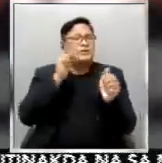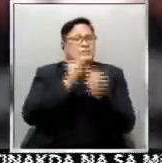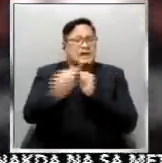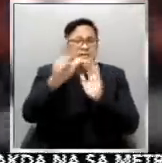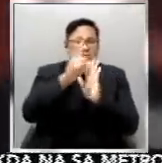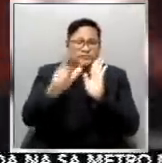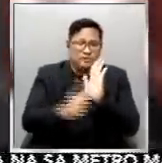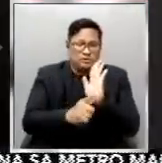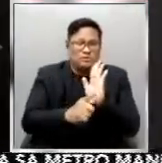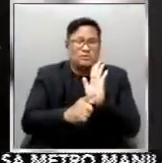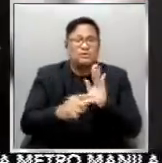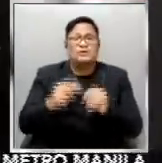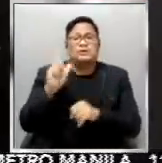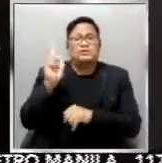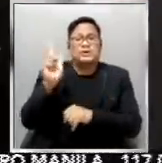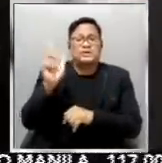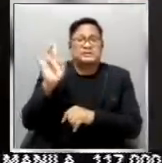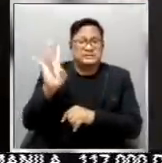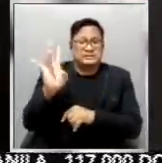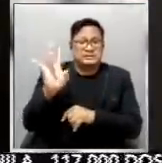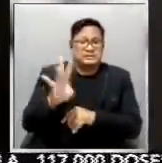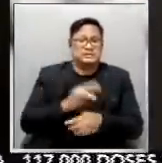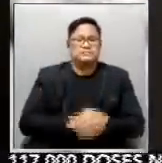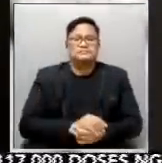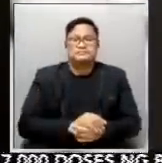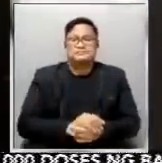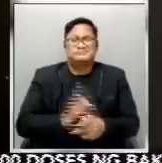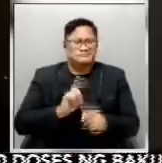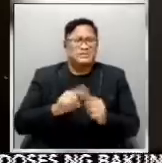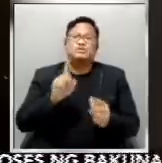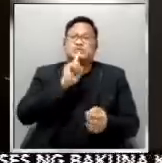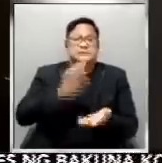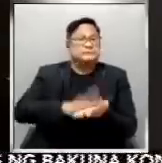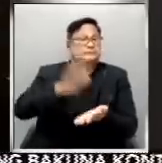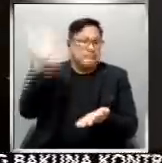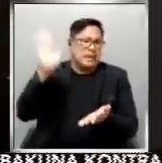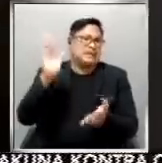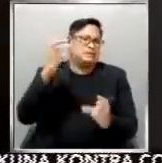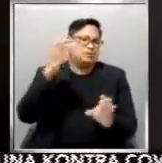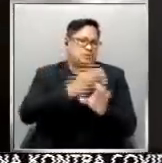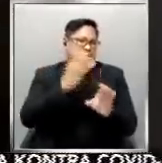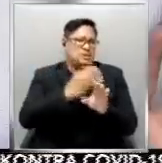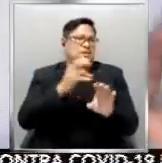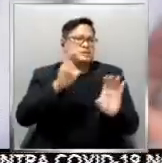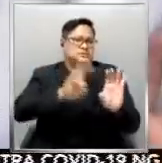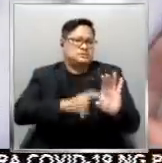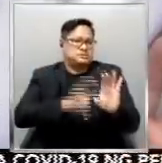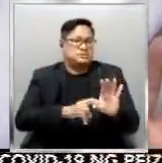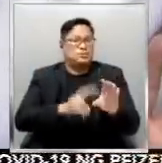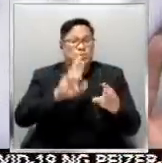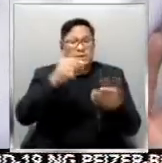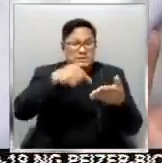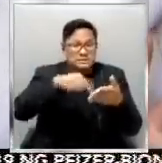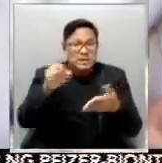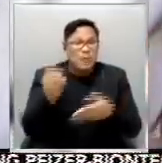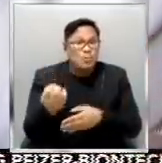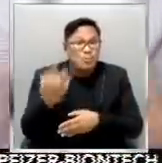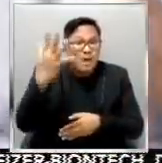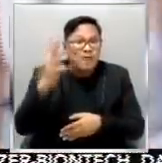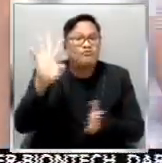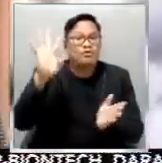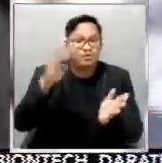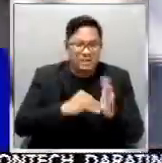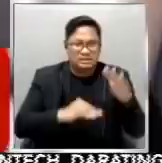in 2017. Yun nga lang may kamahalan ng mga car seat. Sabi ni Rona, sa huling check niya nasa 4,000 to 12,000 pesos